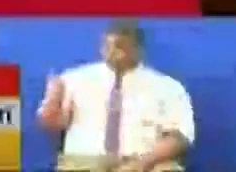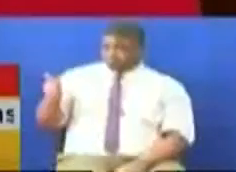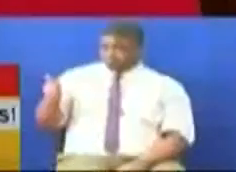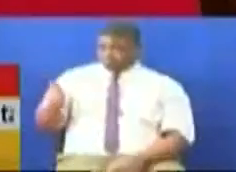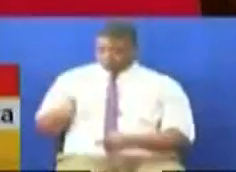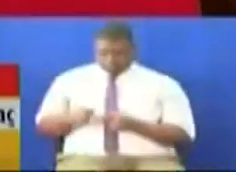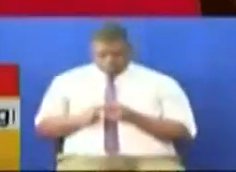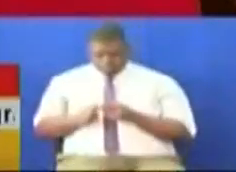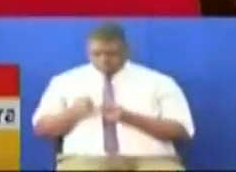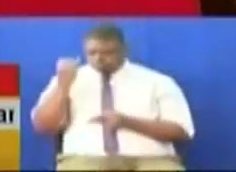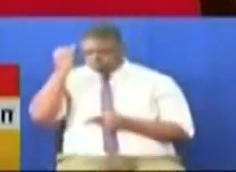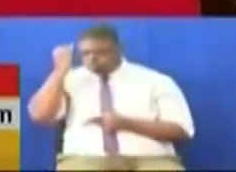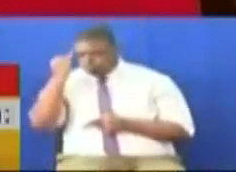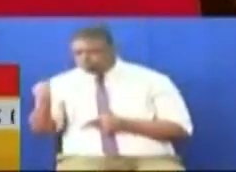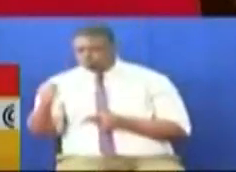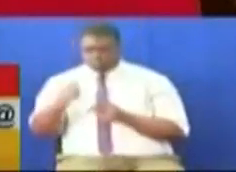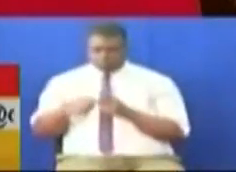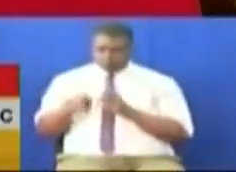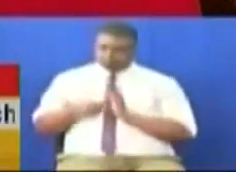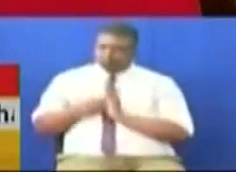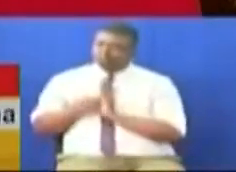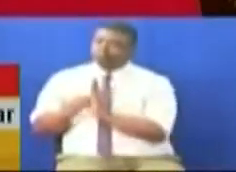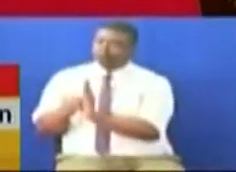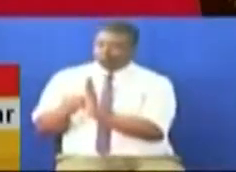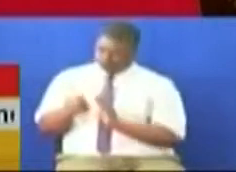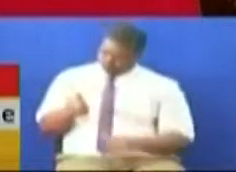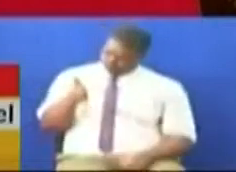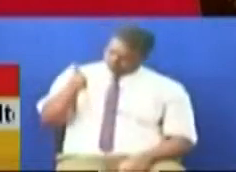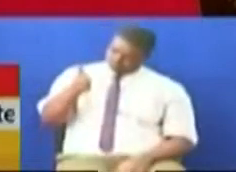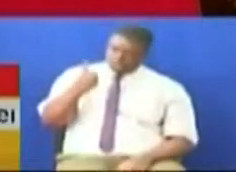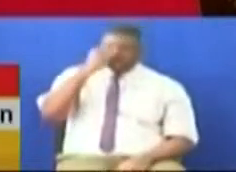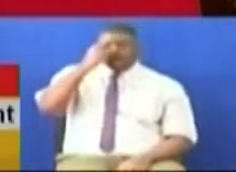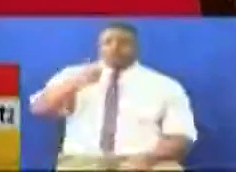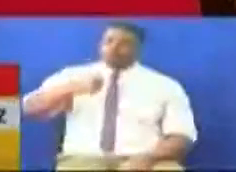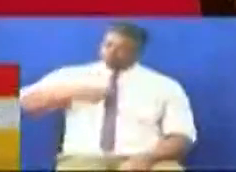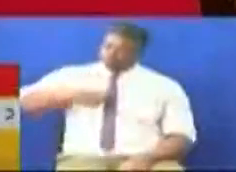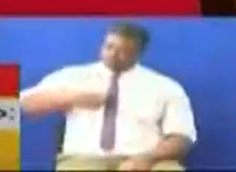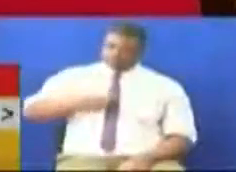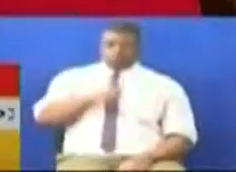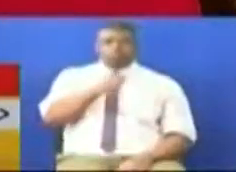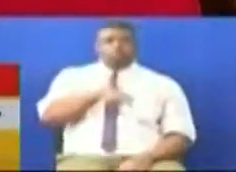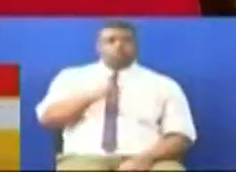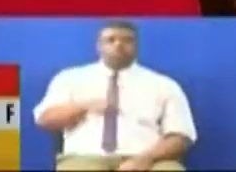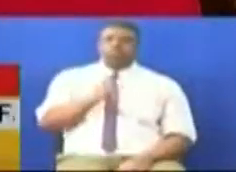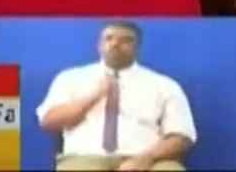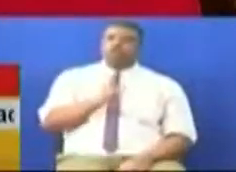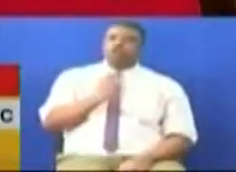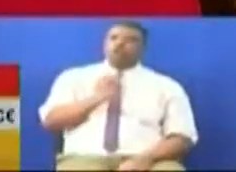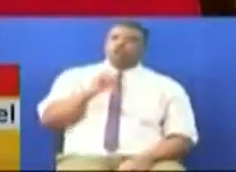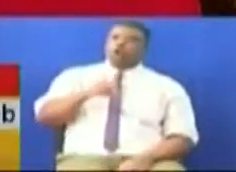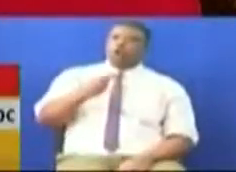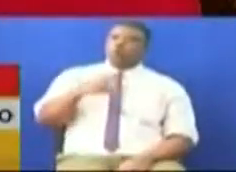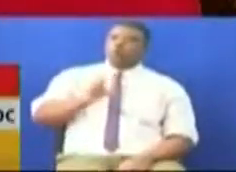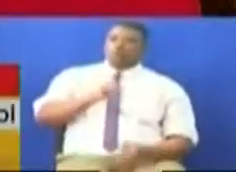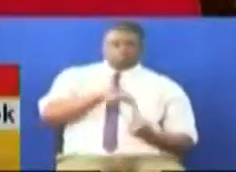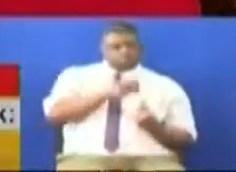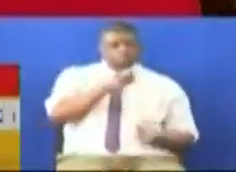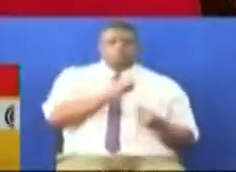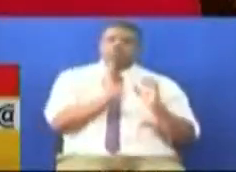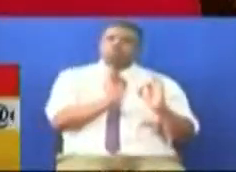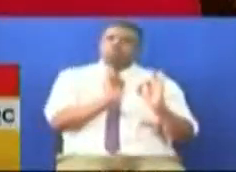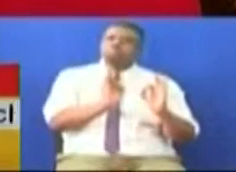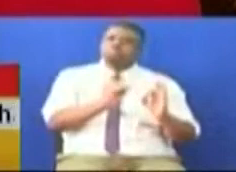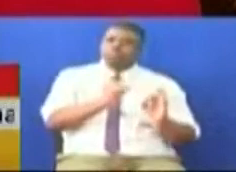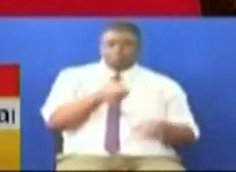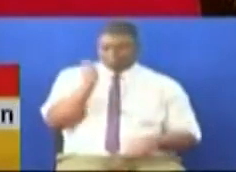miongozo, na ni imani yangu kwamba wanakongwa watakuchagua kwa kishindo kwa kazi nzuri hii unayoifanya.